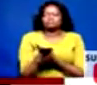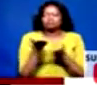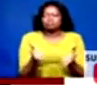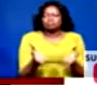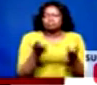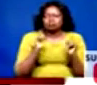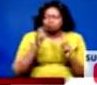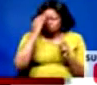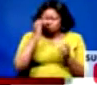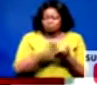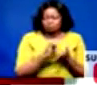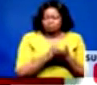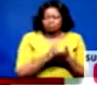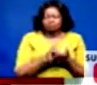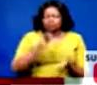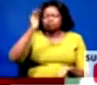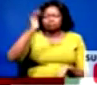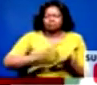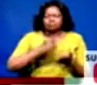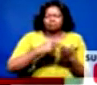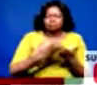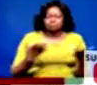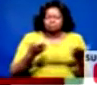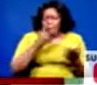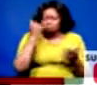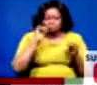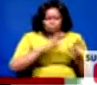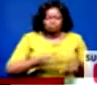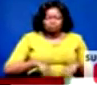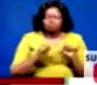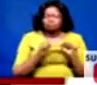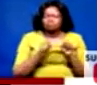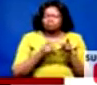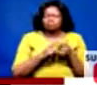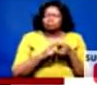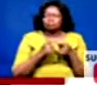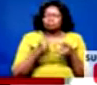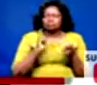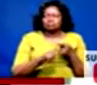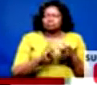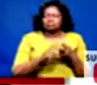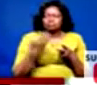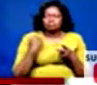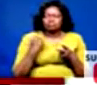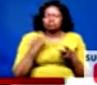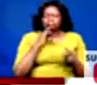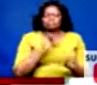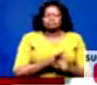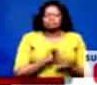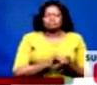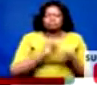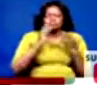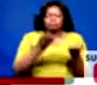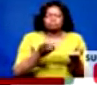akumbuke kutushukishia bei ya bidhaa, manake tunateseka. Na jambo la pili, alikokuwa ameka ahadi ya kuwa atatoa